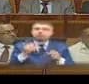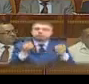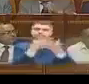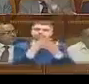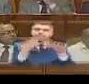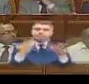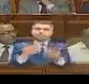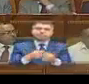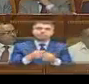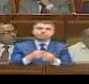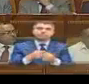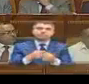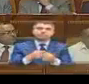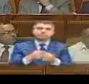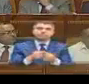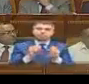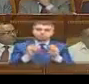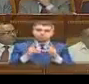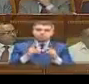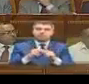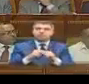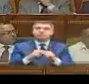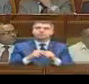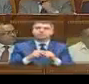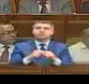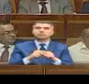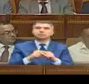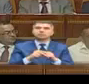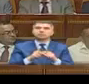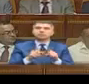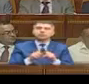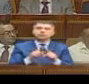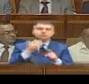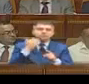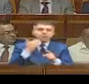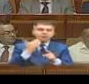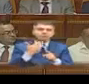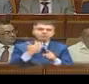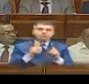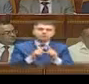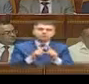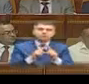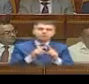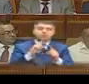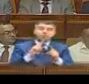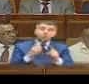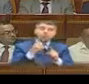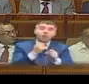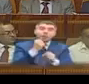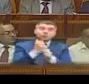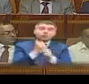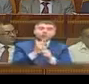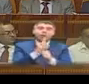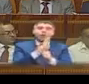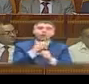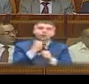احنا طبعا نتمنى بأن محاربة الفساد تكون الأولويات ديال الحكومة، بالإضافة